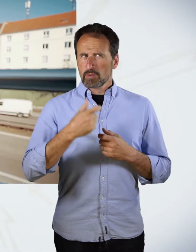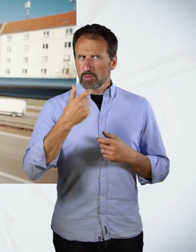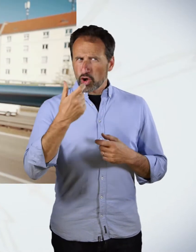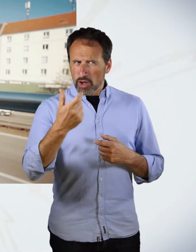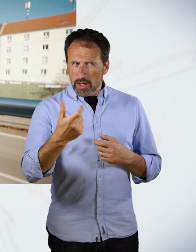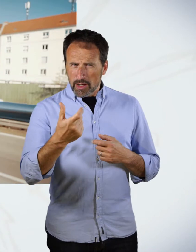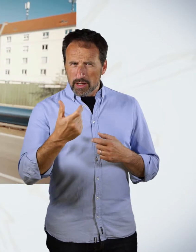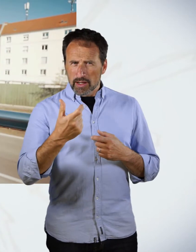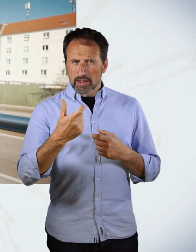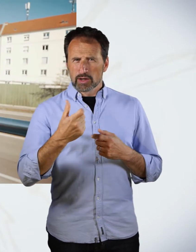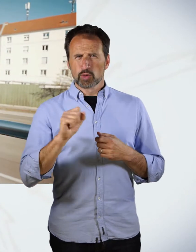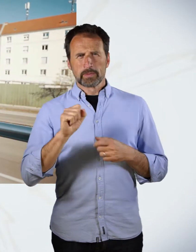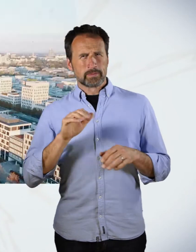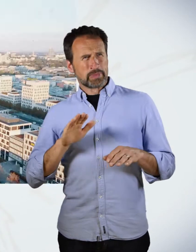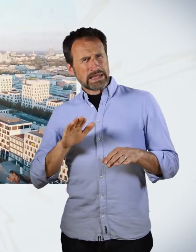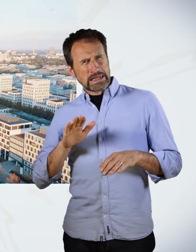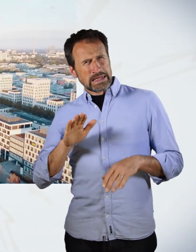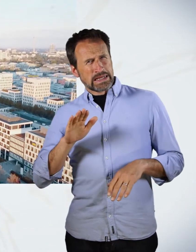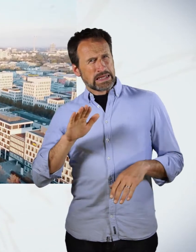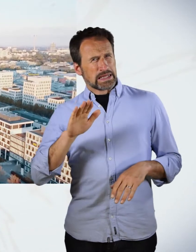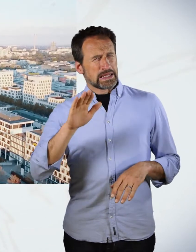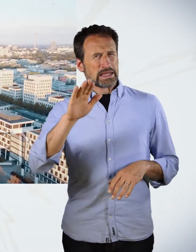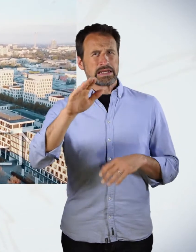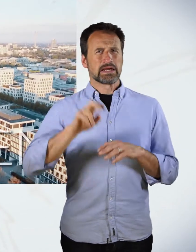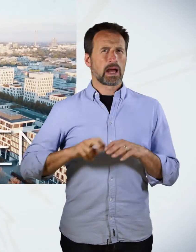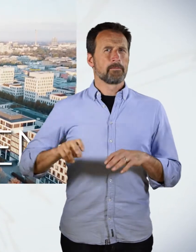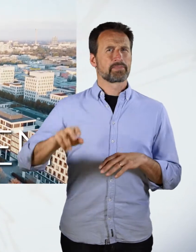Brücke und eine riesenlange Rampe.